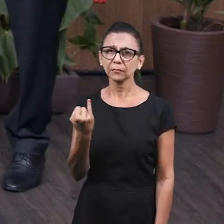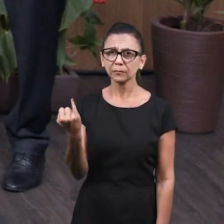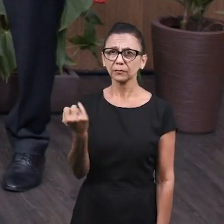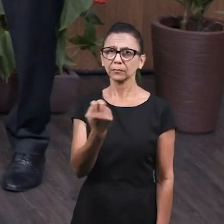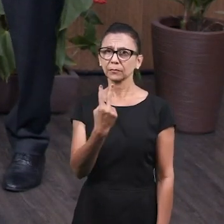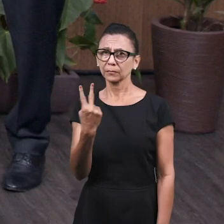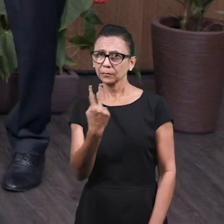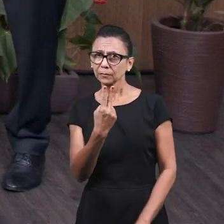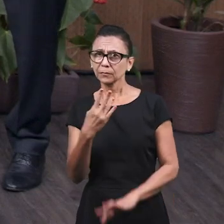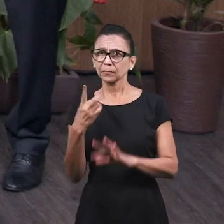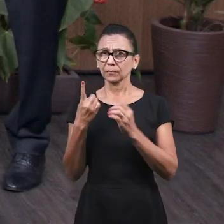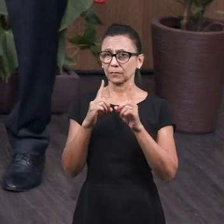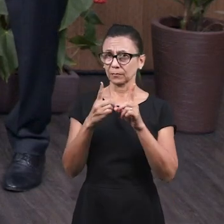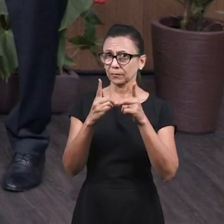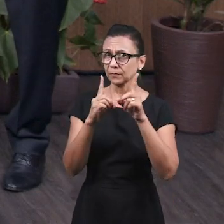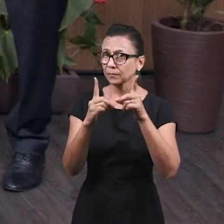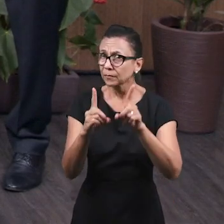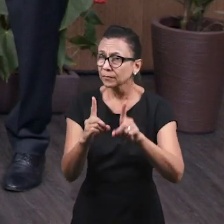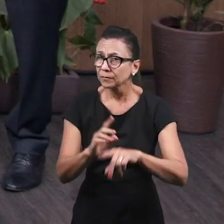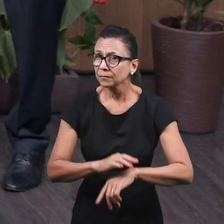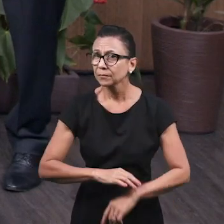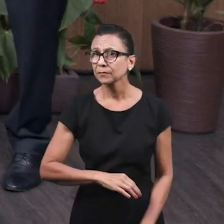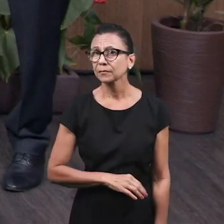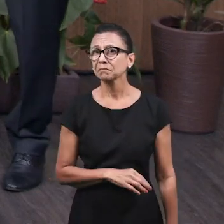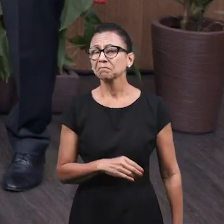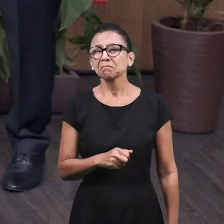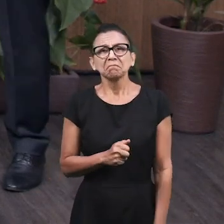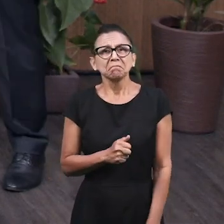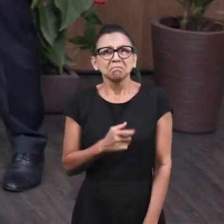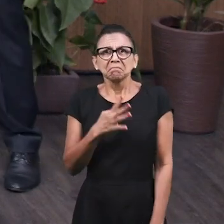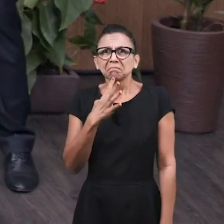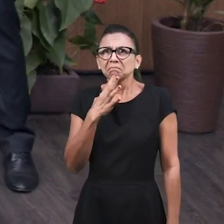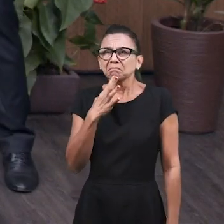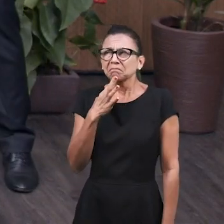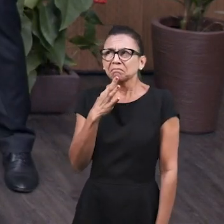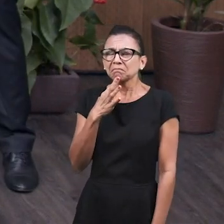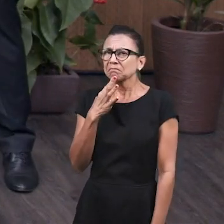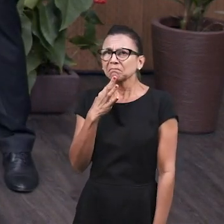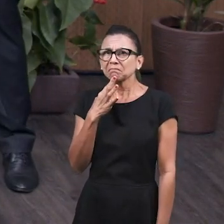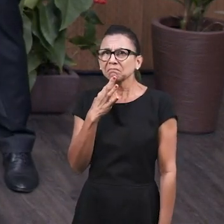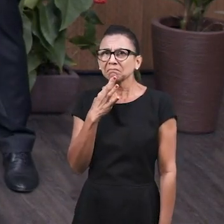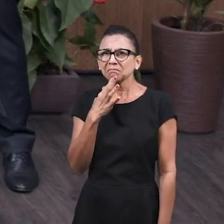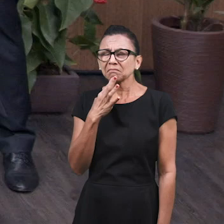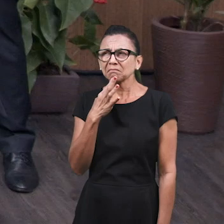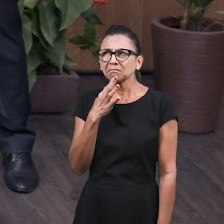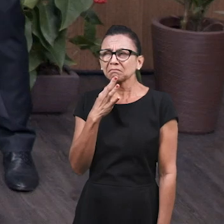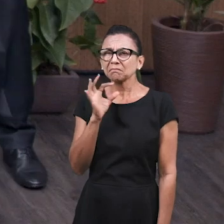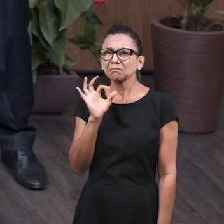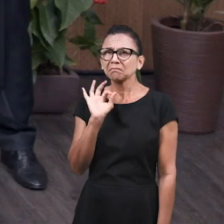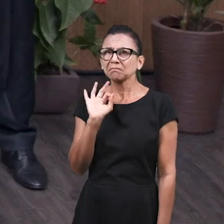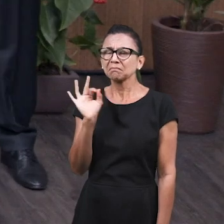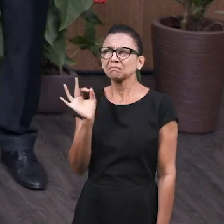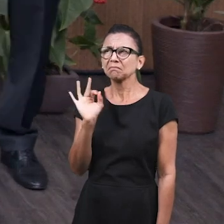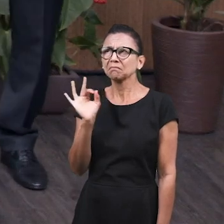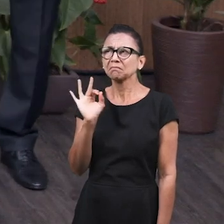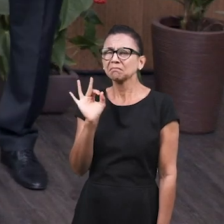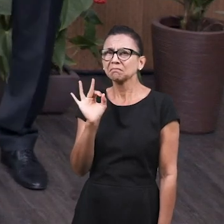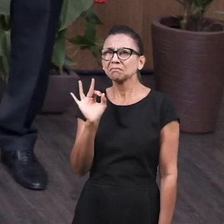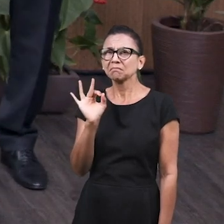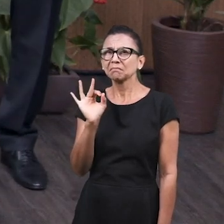очень важно заметить, что эти двое учеников, они не знали о том, что Иисус